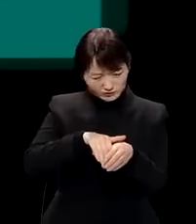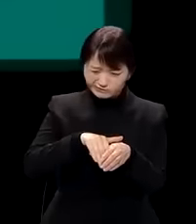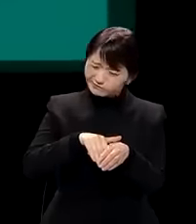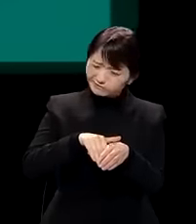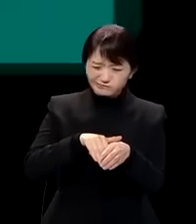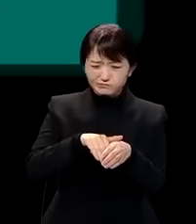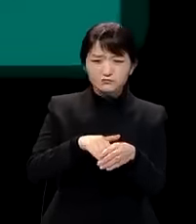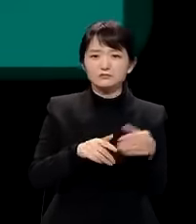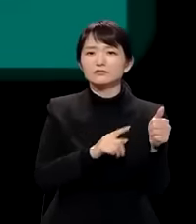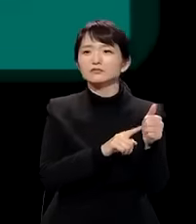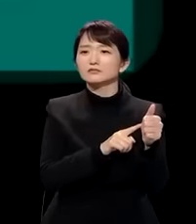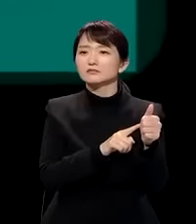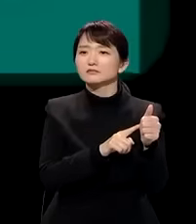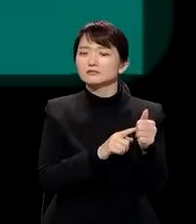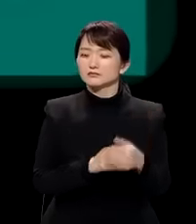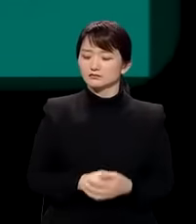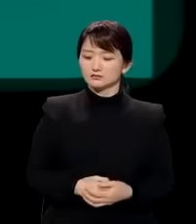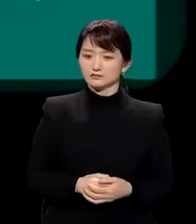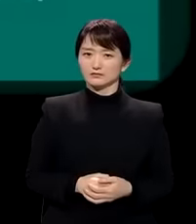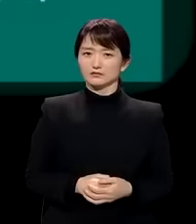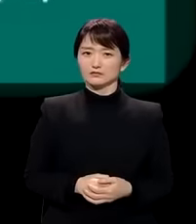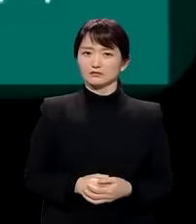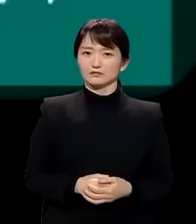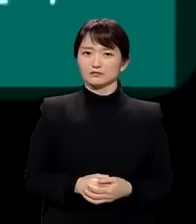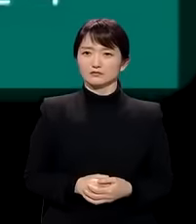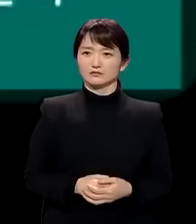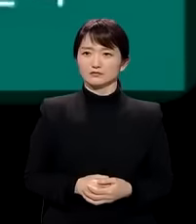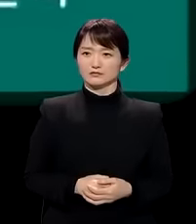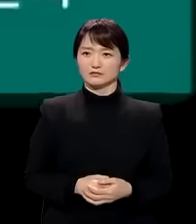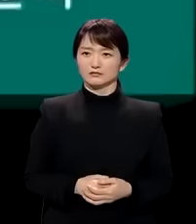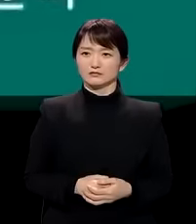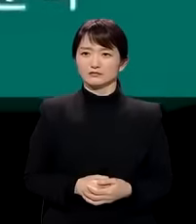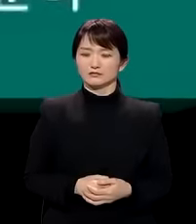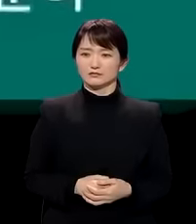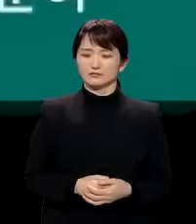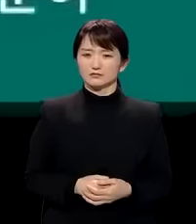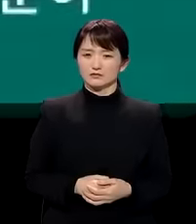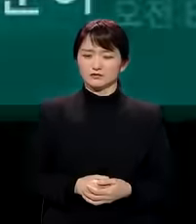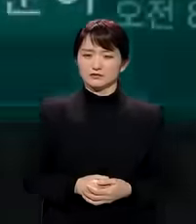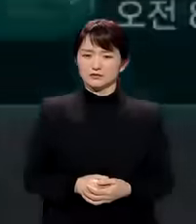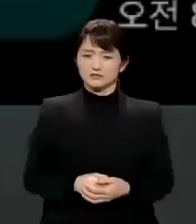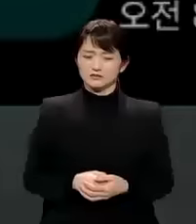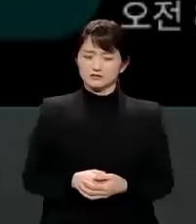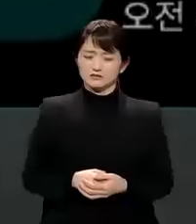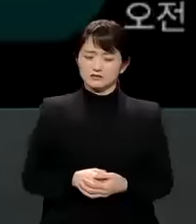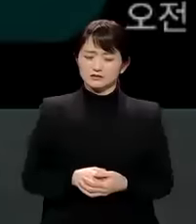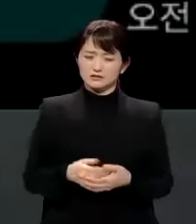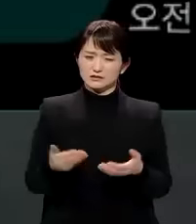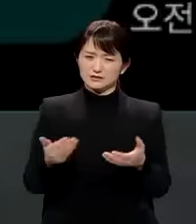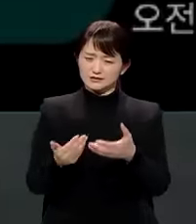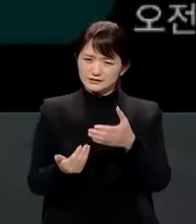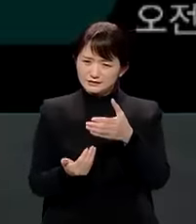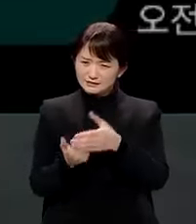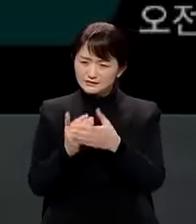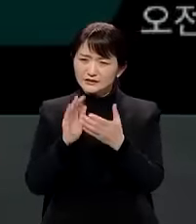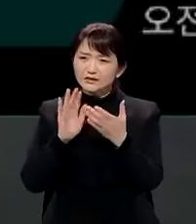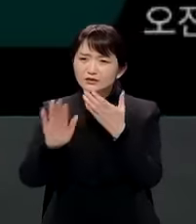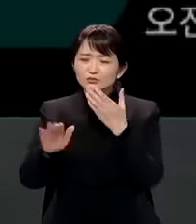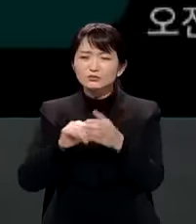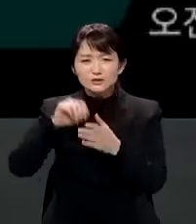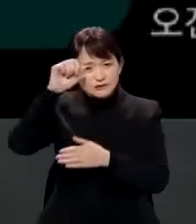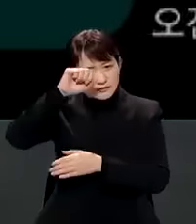제보자 입장에서는 아니 이렇게까지 온갖 정말 난리를 다 치른 다음에 게다가 새벽 3시 40분에게 문자를 띡